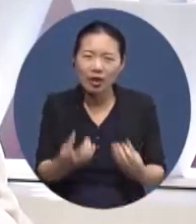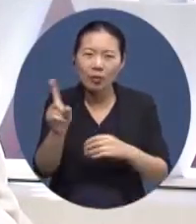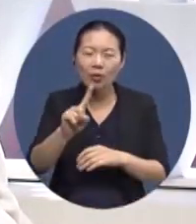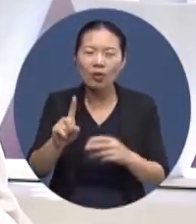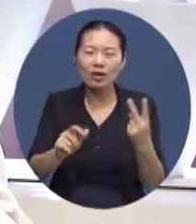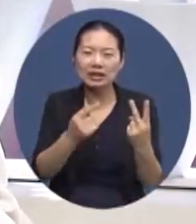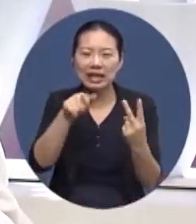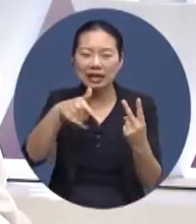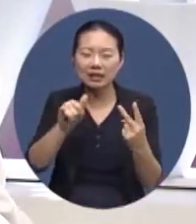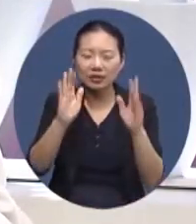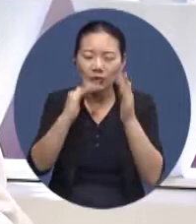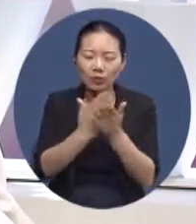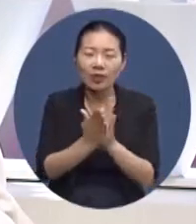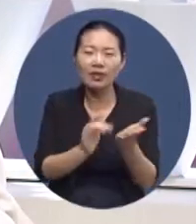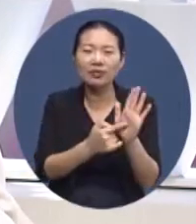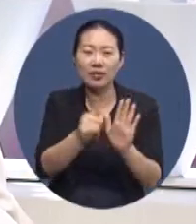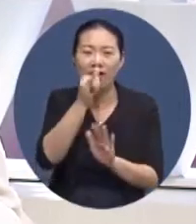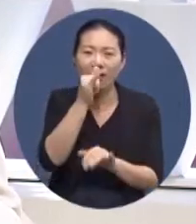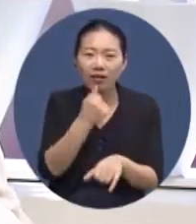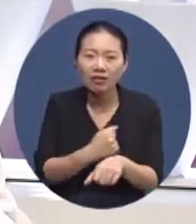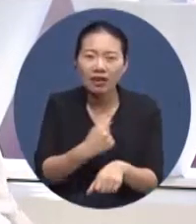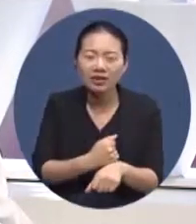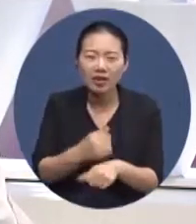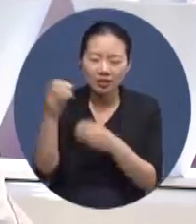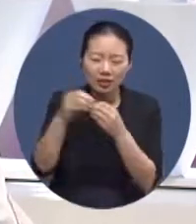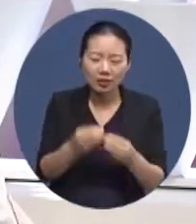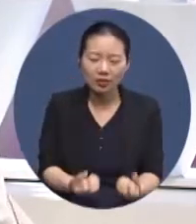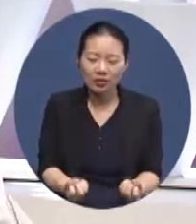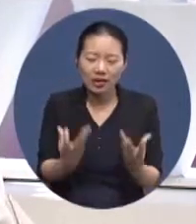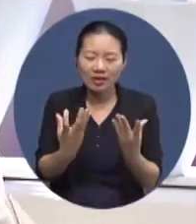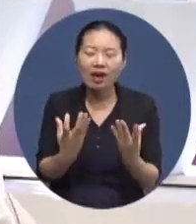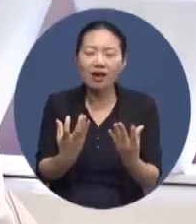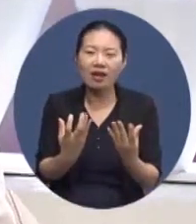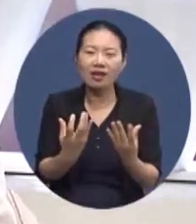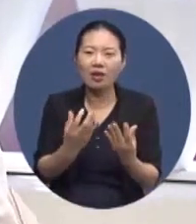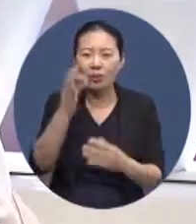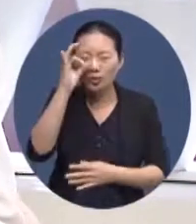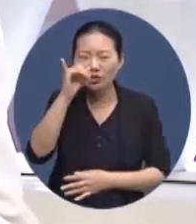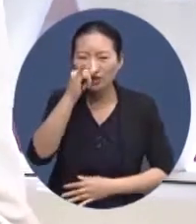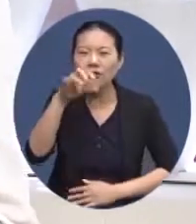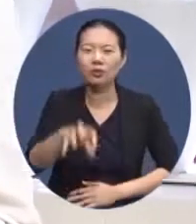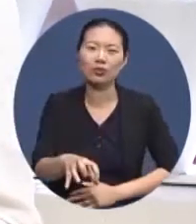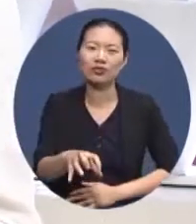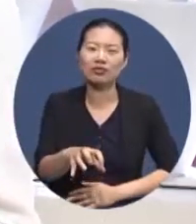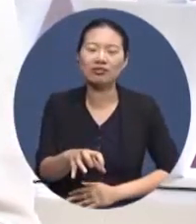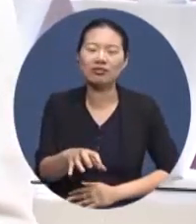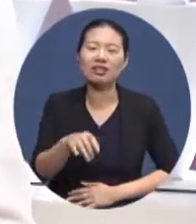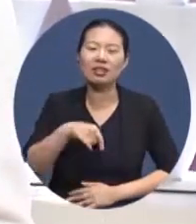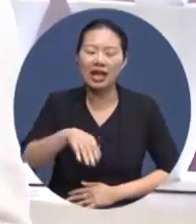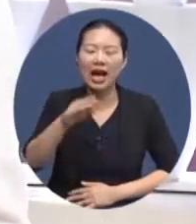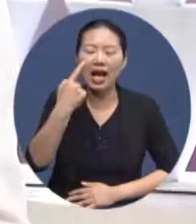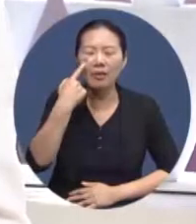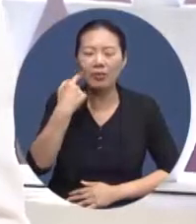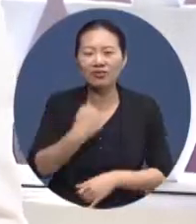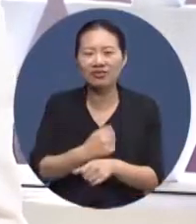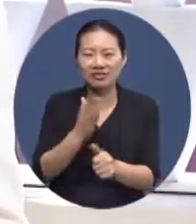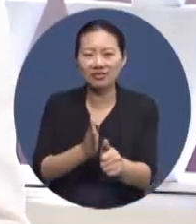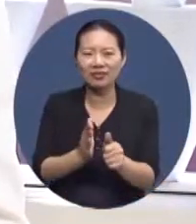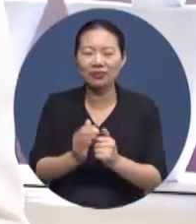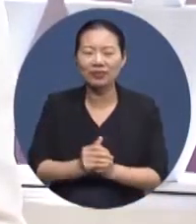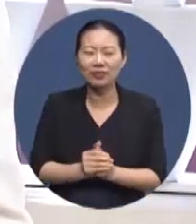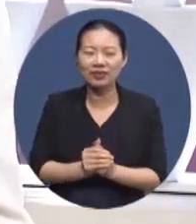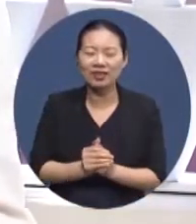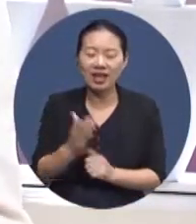교과서에 나오는 거예요. 다 은산 별신제 같은 데 보면 전통 제사 같은 것들을 볼 수 있거든요. 네. 그래서 그런 것들을 간 김에 뭐 식구들끼리